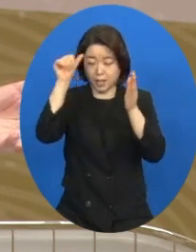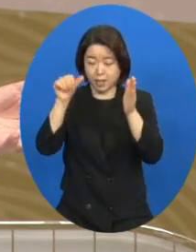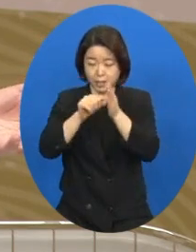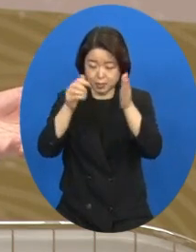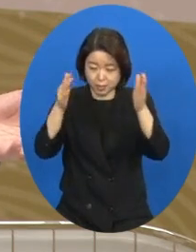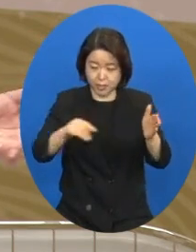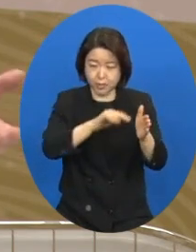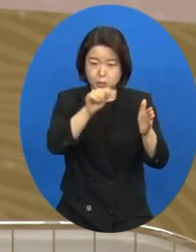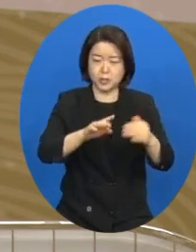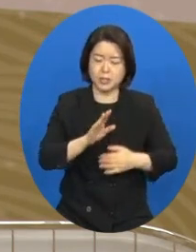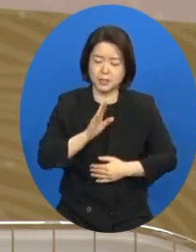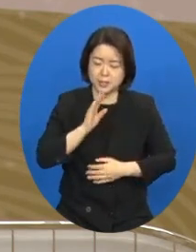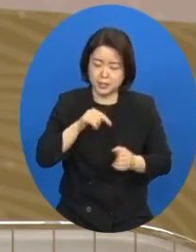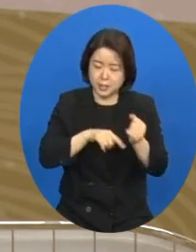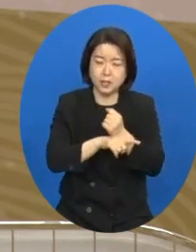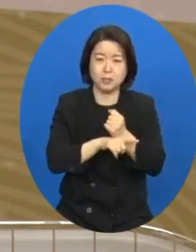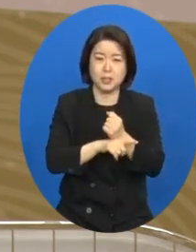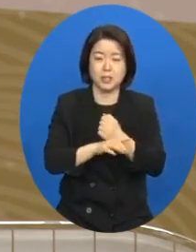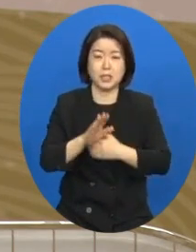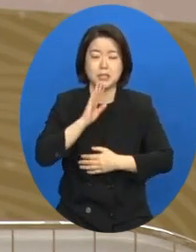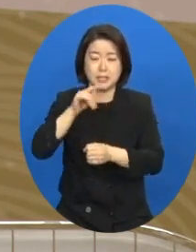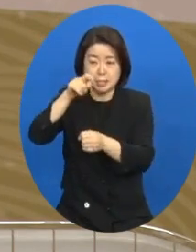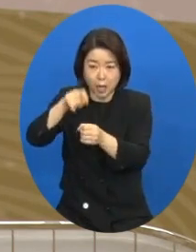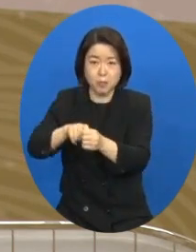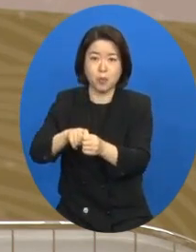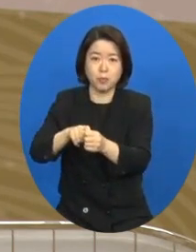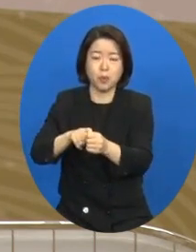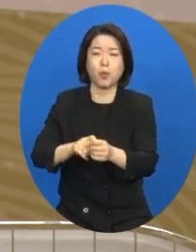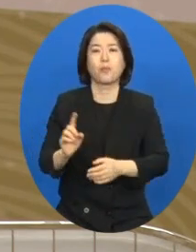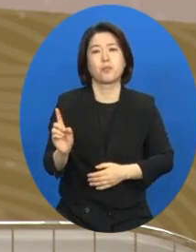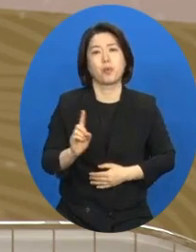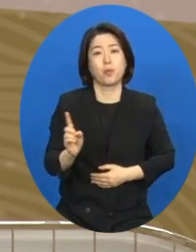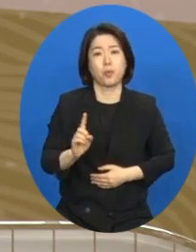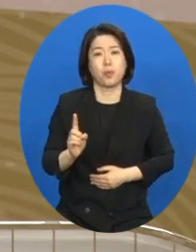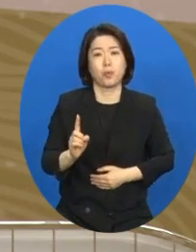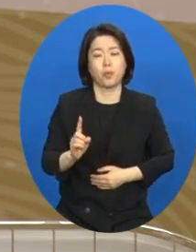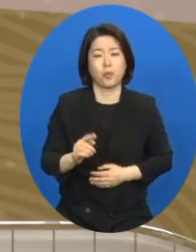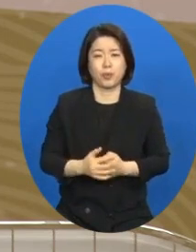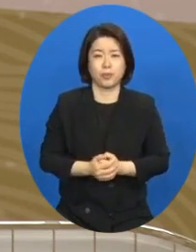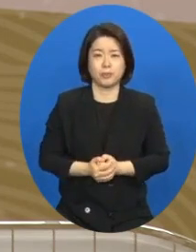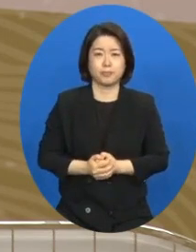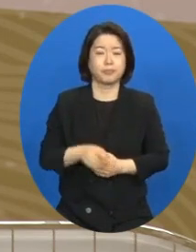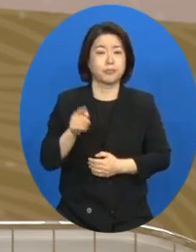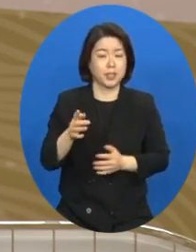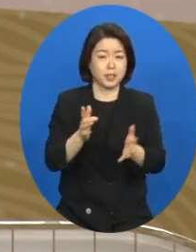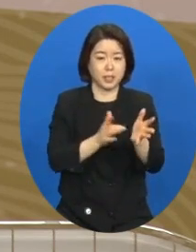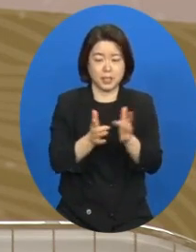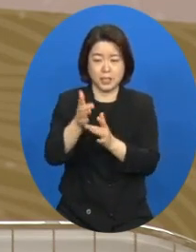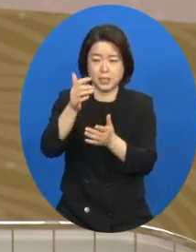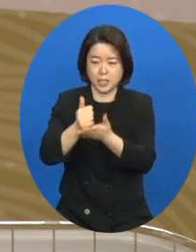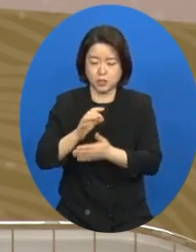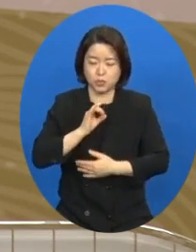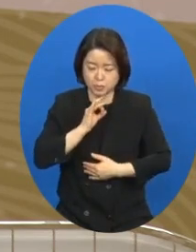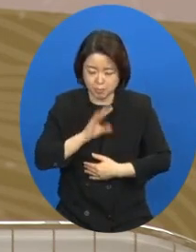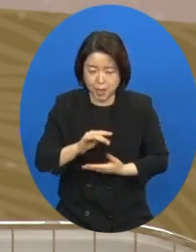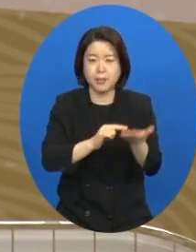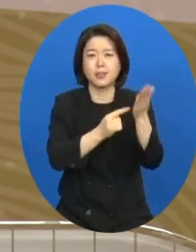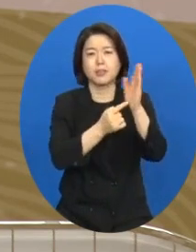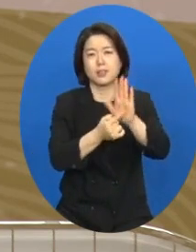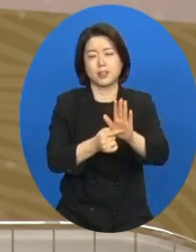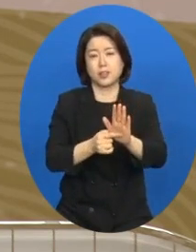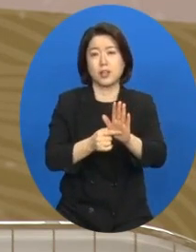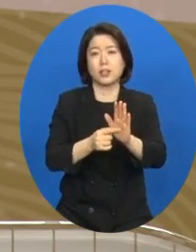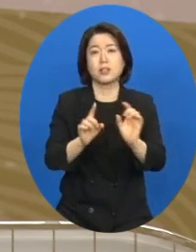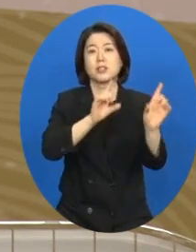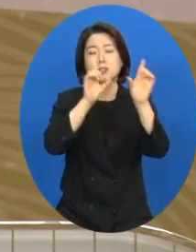우미 정말 진정한 목표가 뭘까 그게 예수님 만들어내는 삶이다 이런